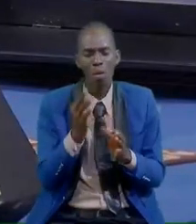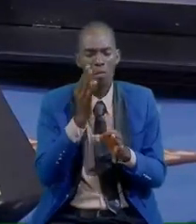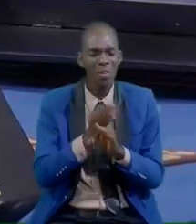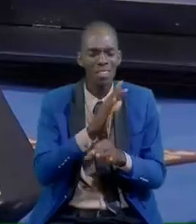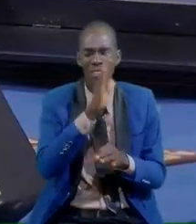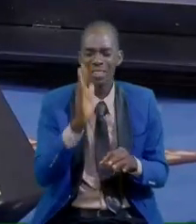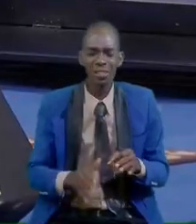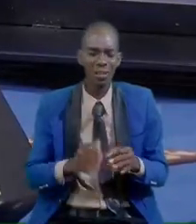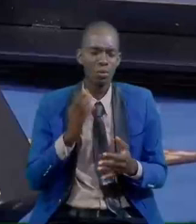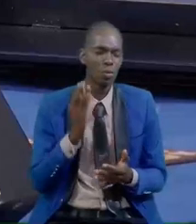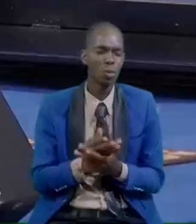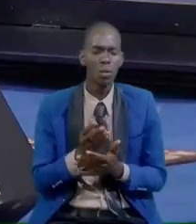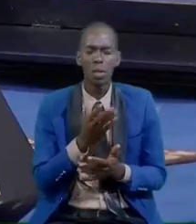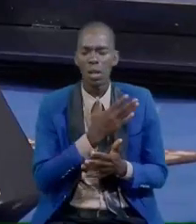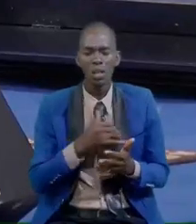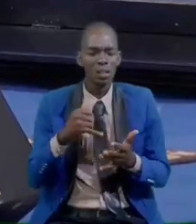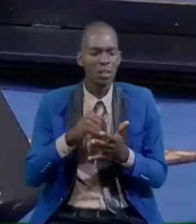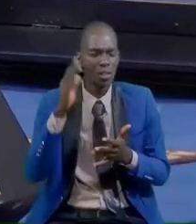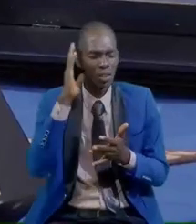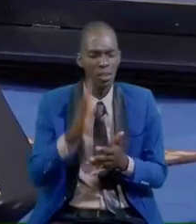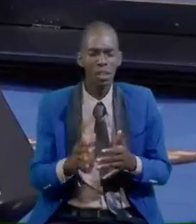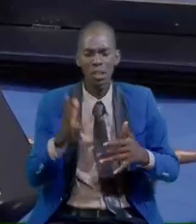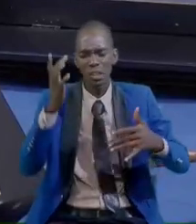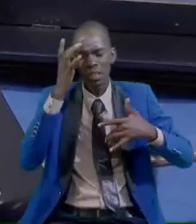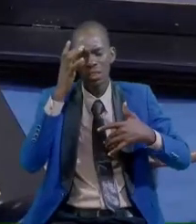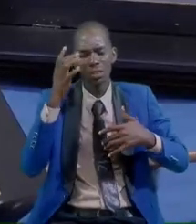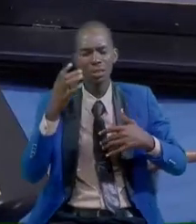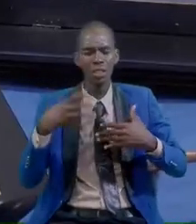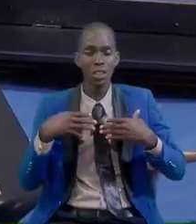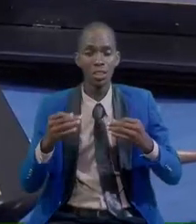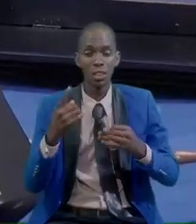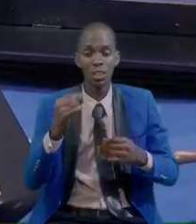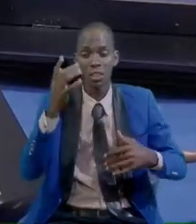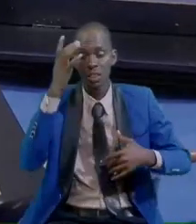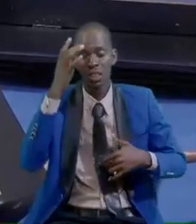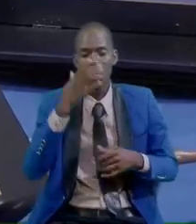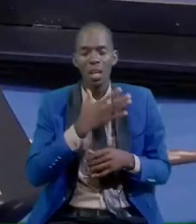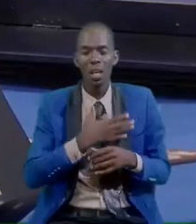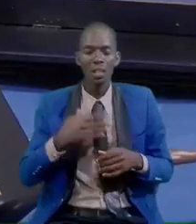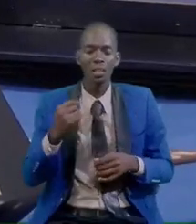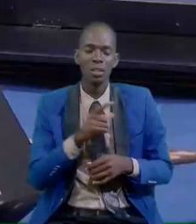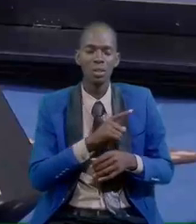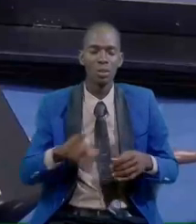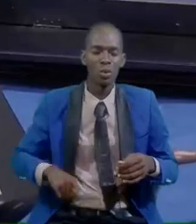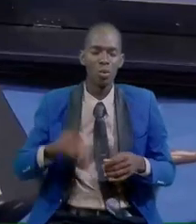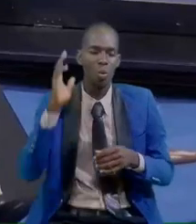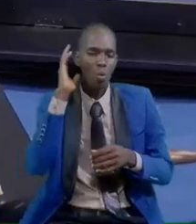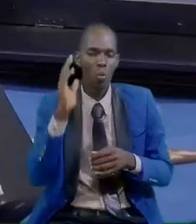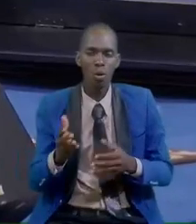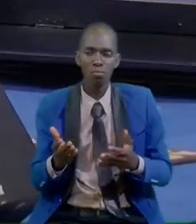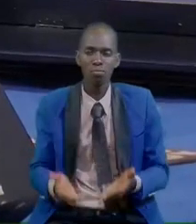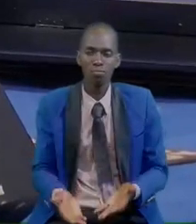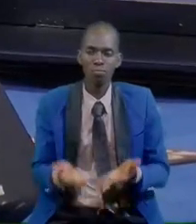foi sauvera le malade, guérira le malade et le Seigneur le relèvera.